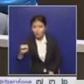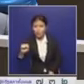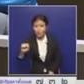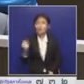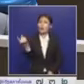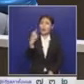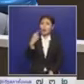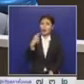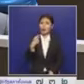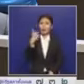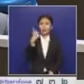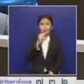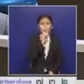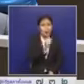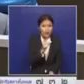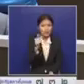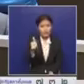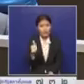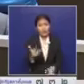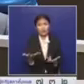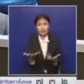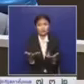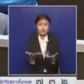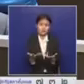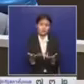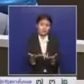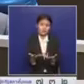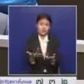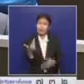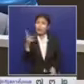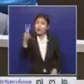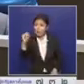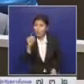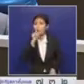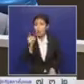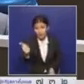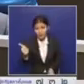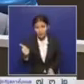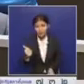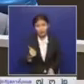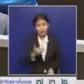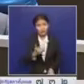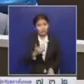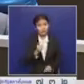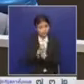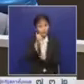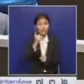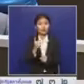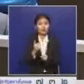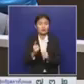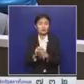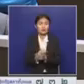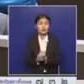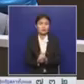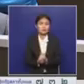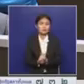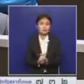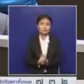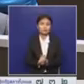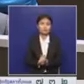วิจารณ์ส.สได้ได้สามารถวิจารณ์คณะรัฐมนตรีได้เพราะฉะนั้นนะ